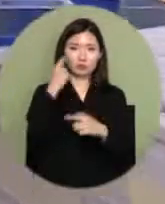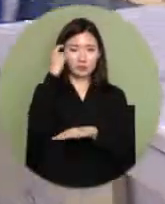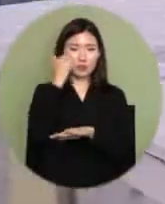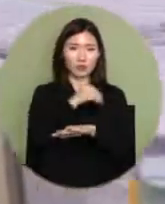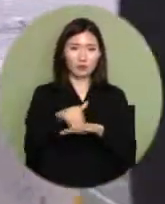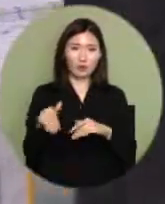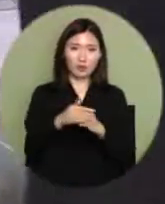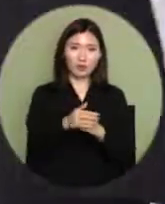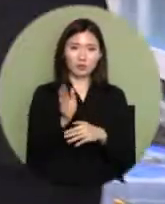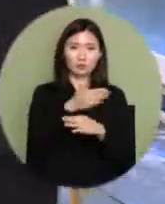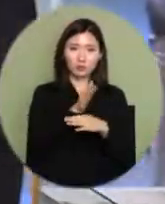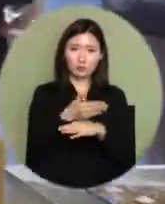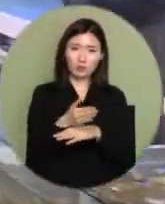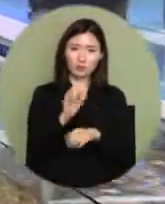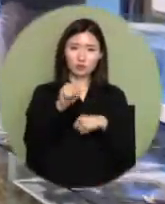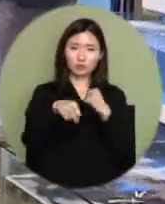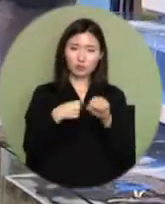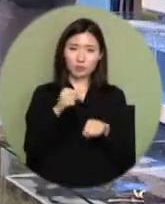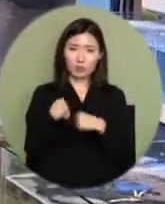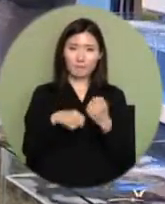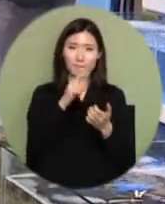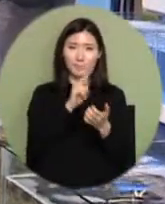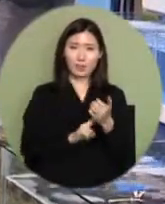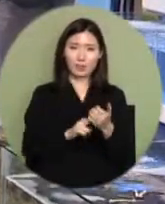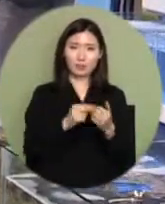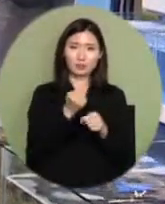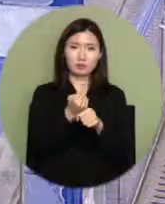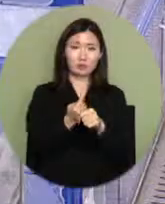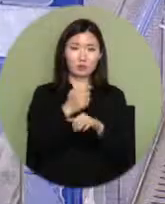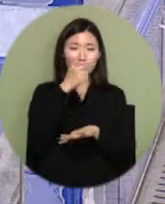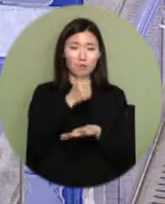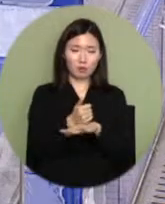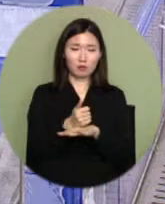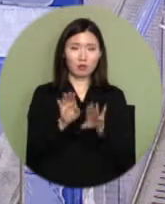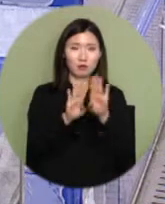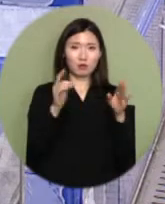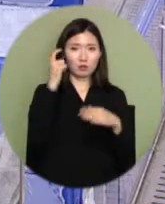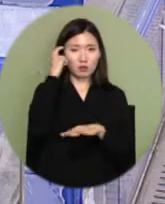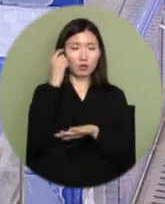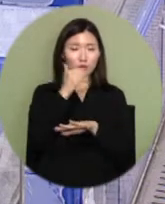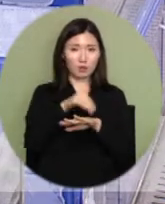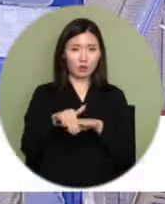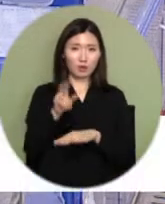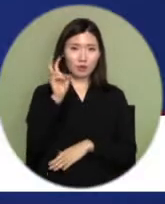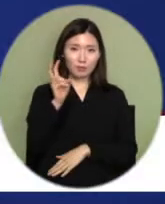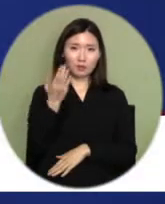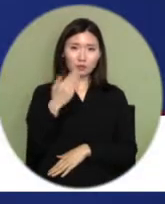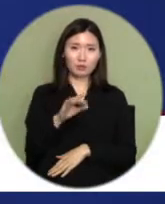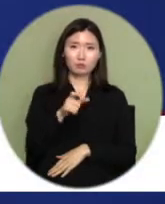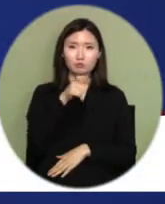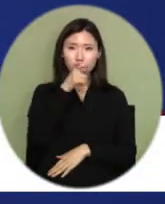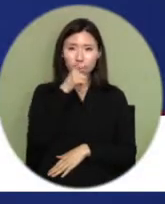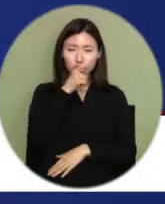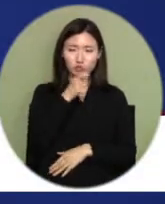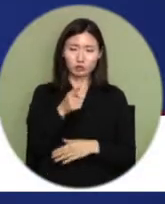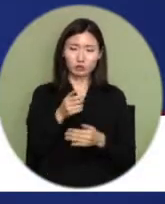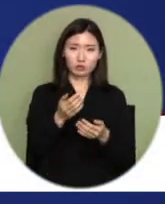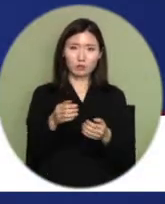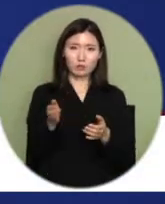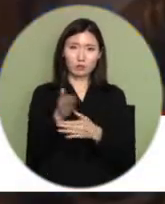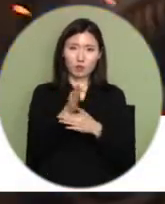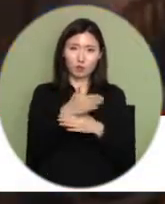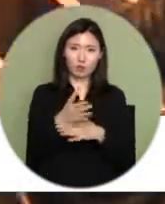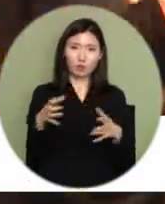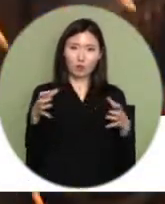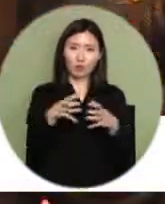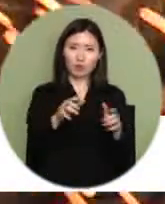당초 공사는 수산과 축산 직판이 지난해 말 개장할 것으로 예상한 바 있습니다. 하지만 수족관과 냉장고 등 입주자 시설